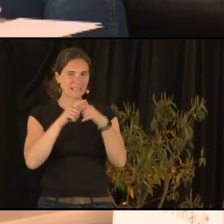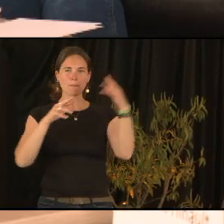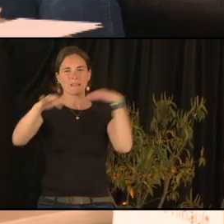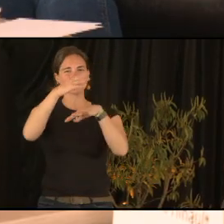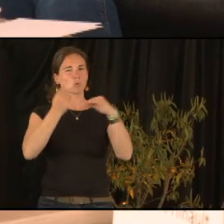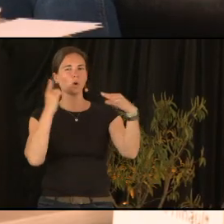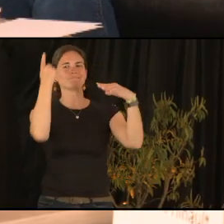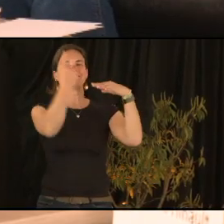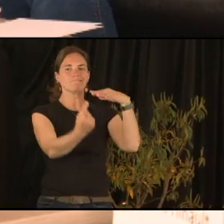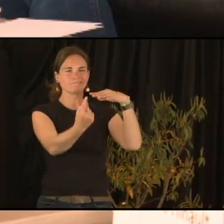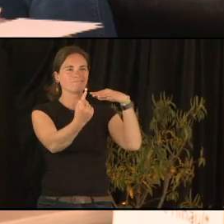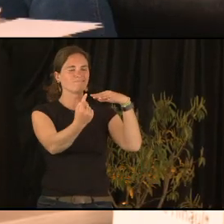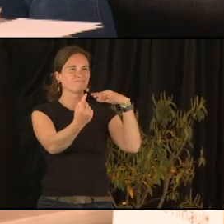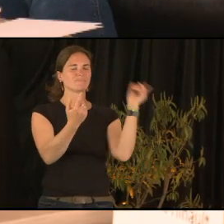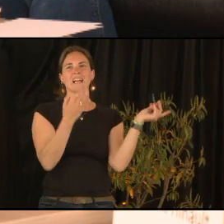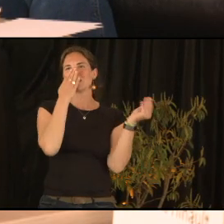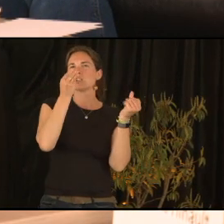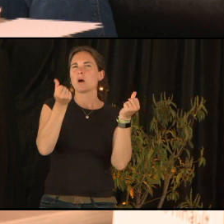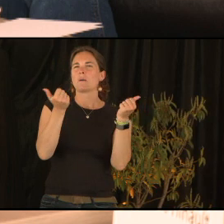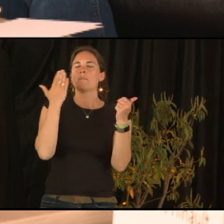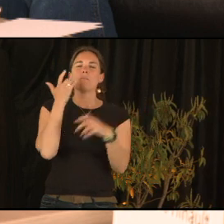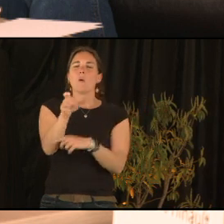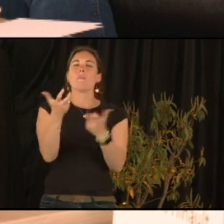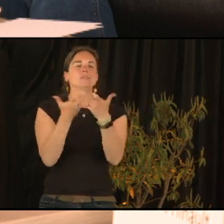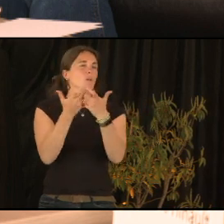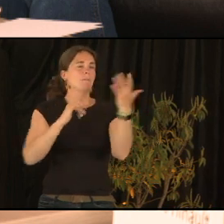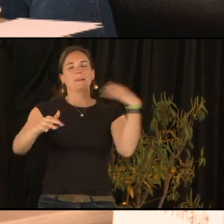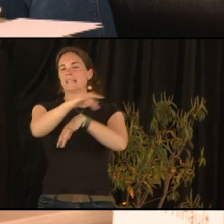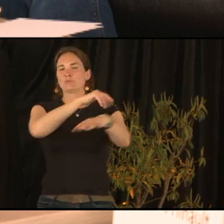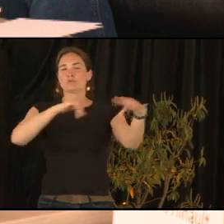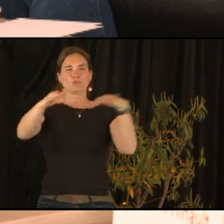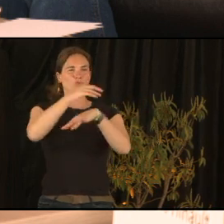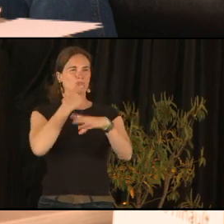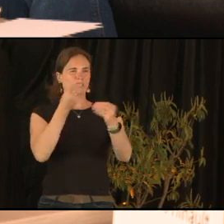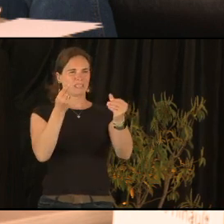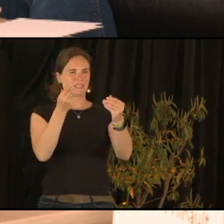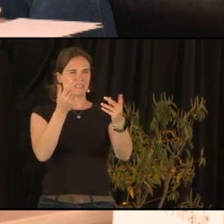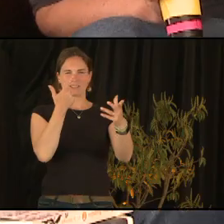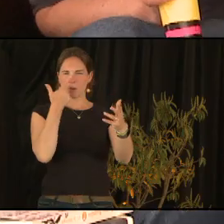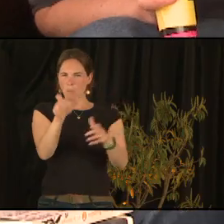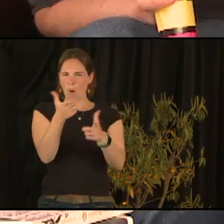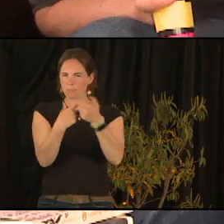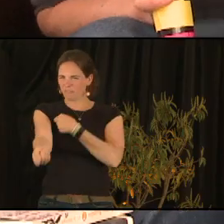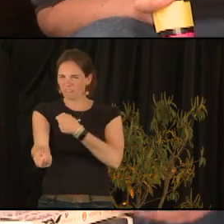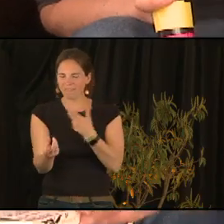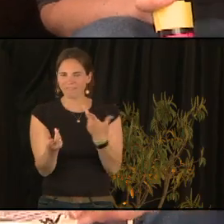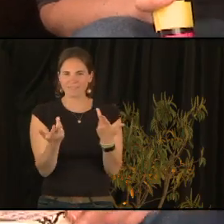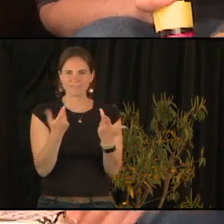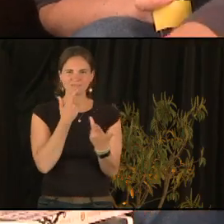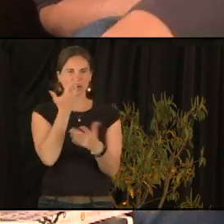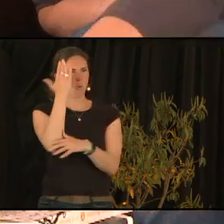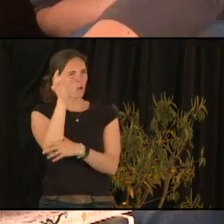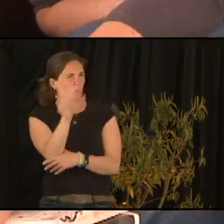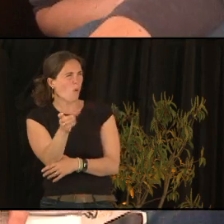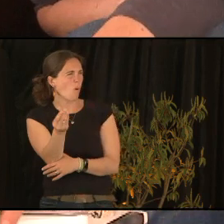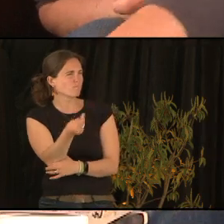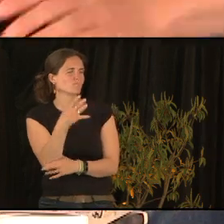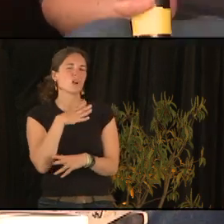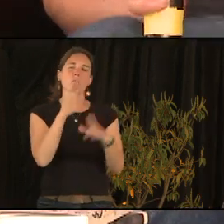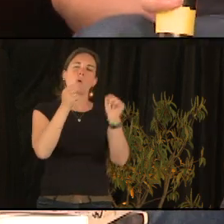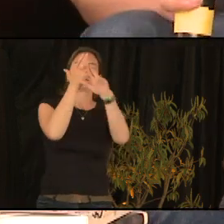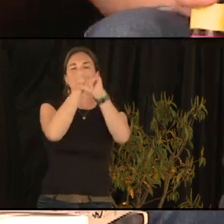paysage ? Oui, j'avais l'impression quand j'utilisais par exemple le terme paysage que ça ne correspondait pas. Donc je me disais comment. Bon, alors après il y a les